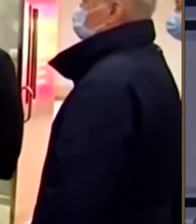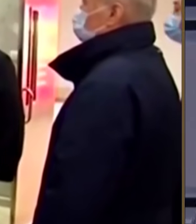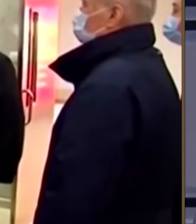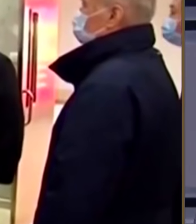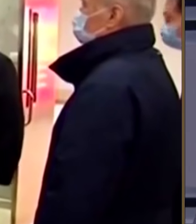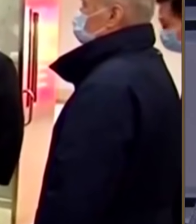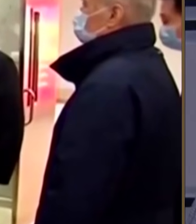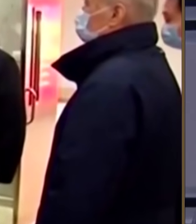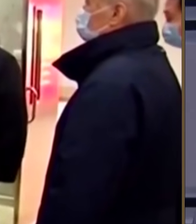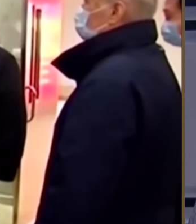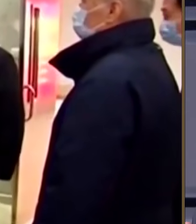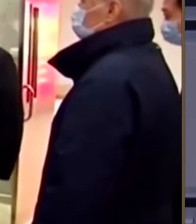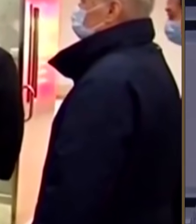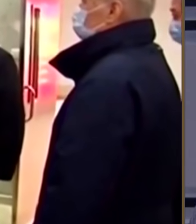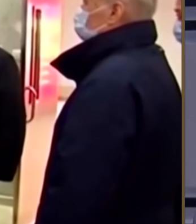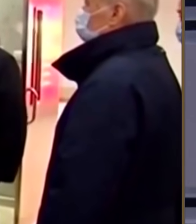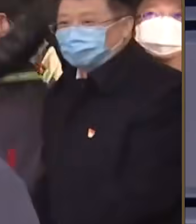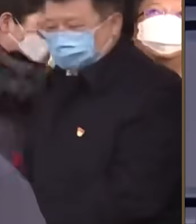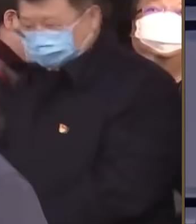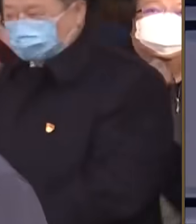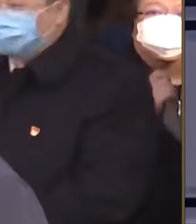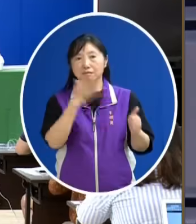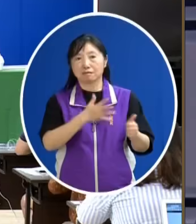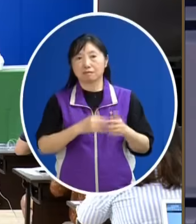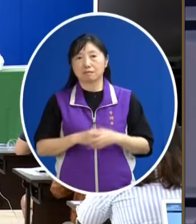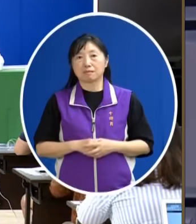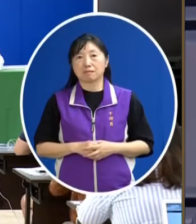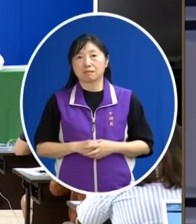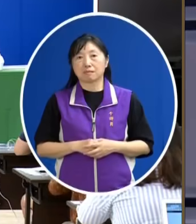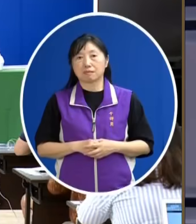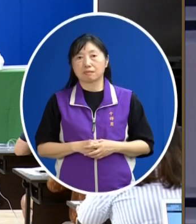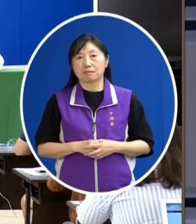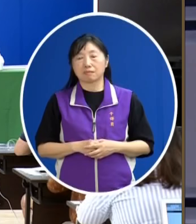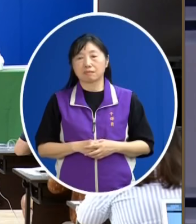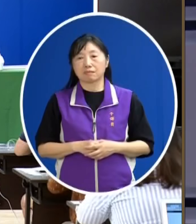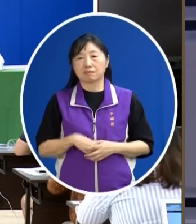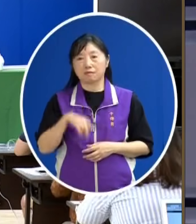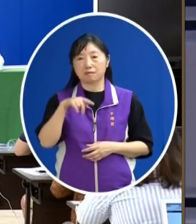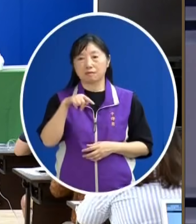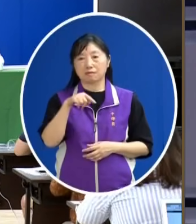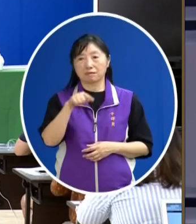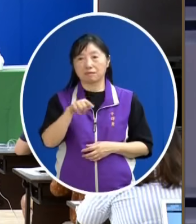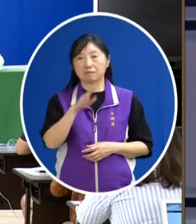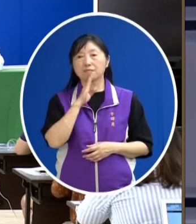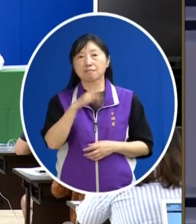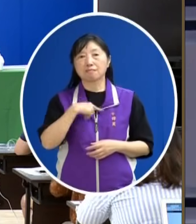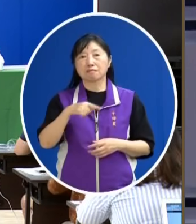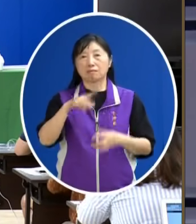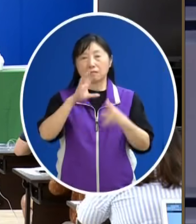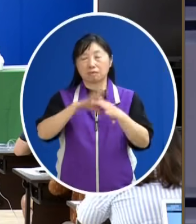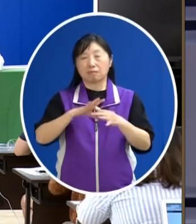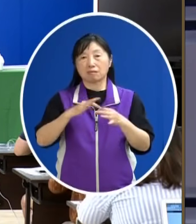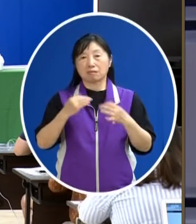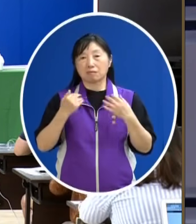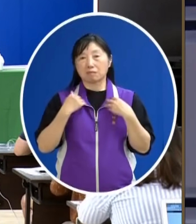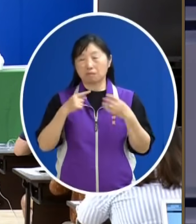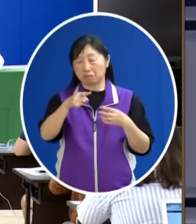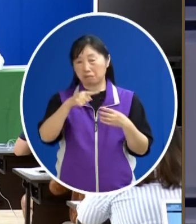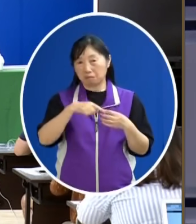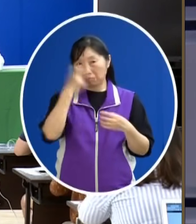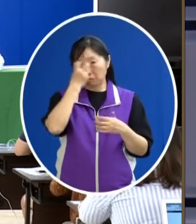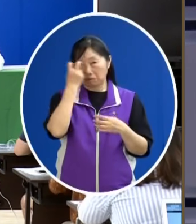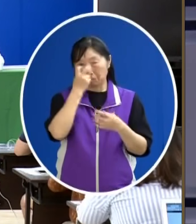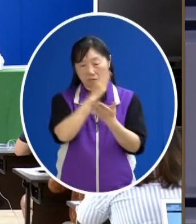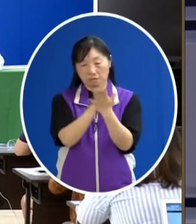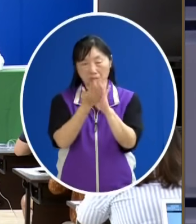题，正面回答问题，接受检讨各界的意见，甚至大家严肃问题问完就可以问轻松的意见。可是中国的疫情是隐匿